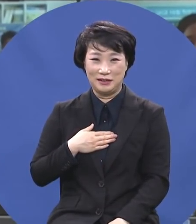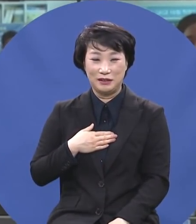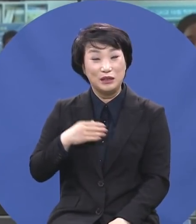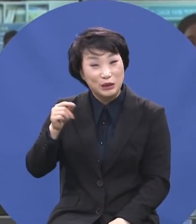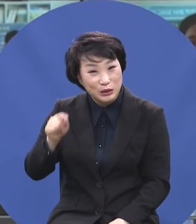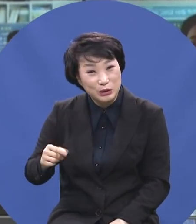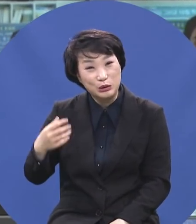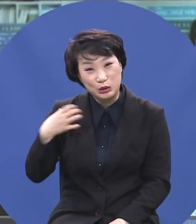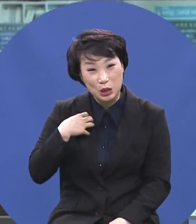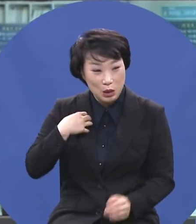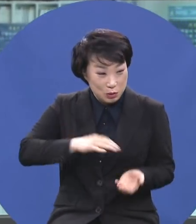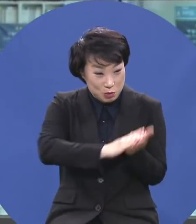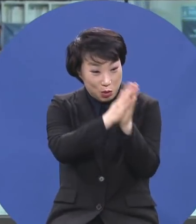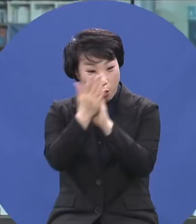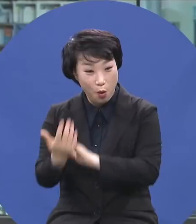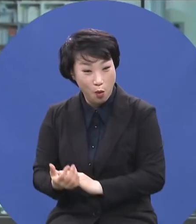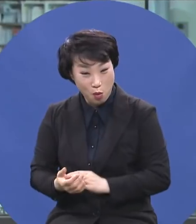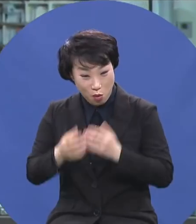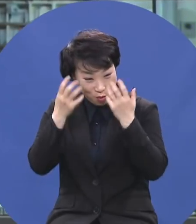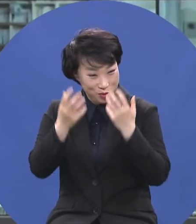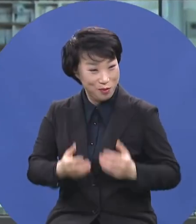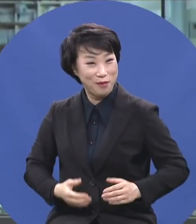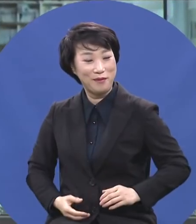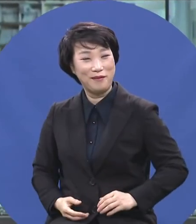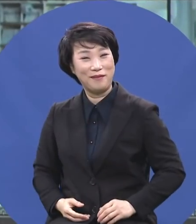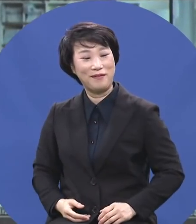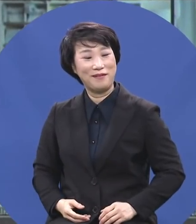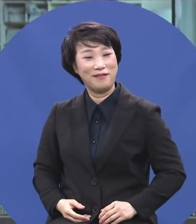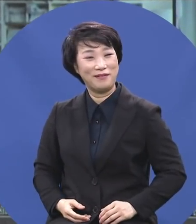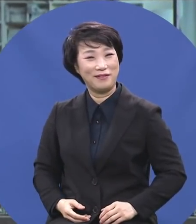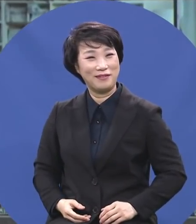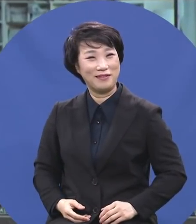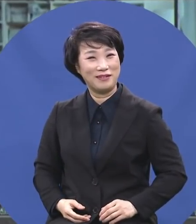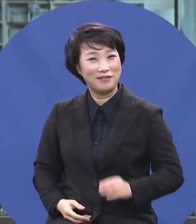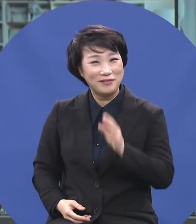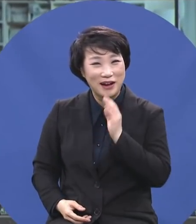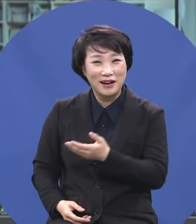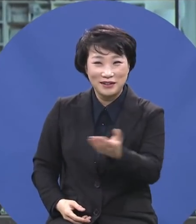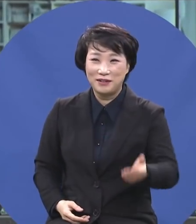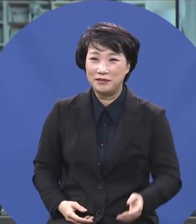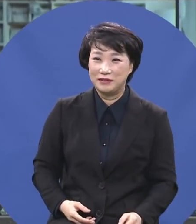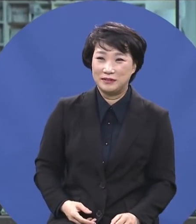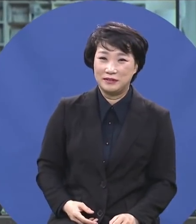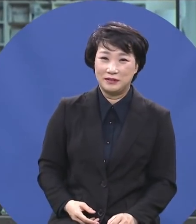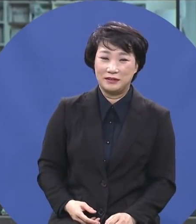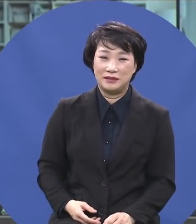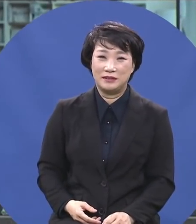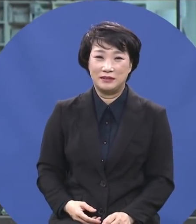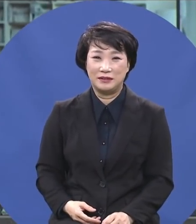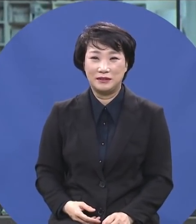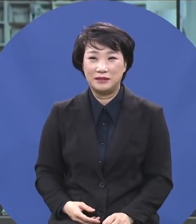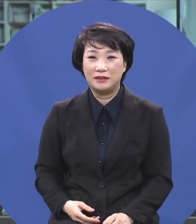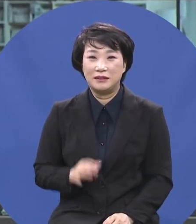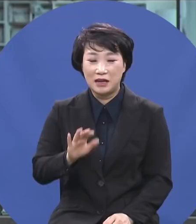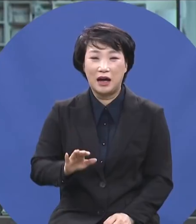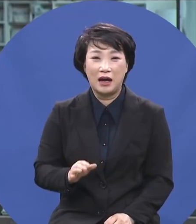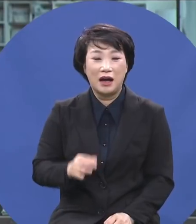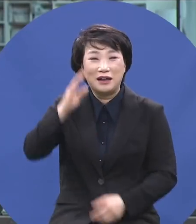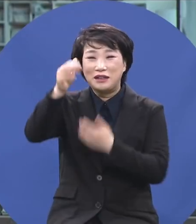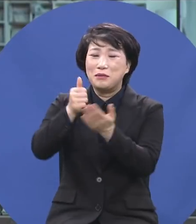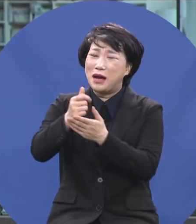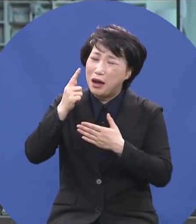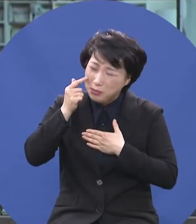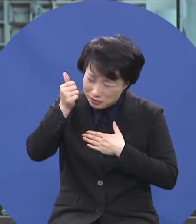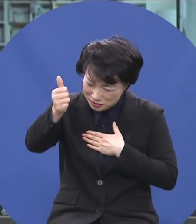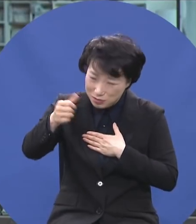이 신분 변화가 어느 정도냐 그 말이죠. 응? 변화가. 그래서 하나님을